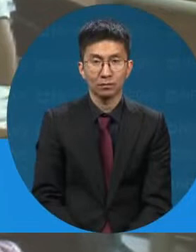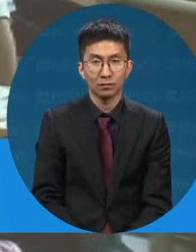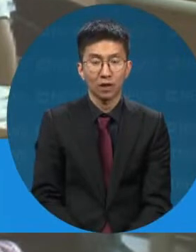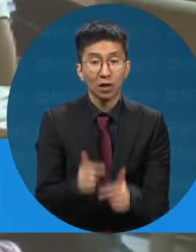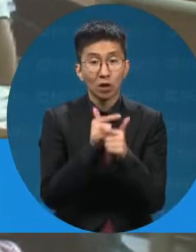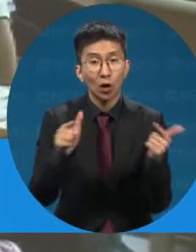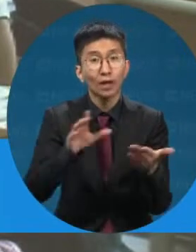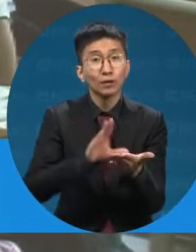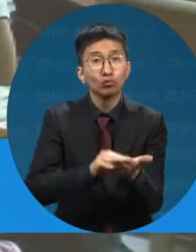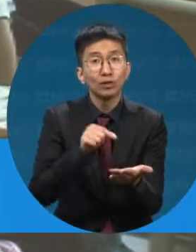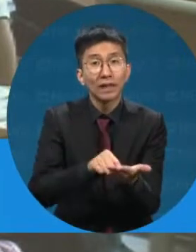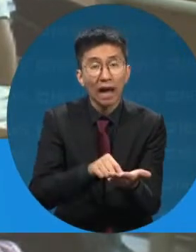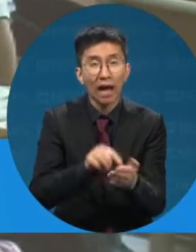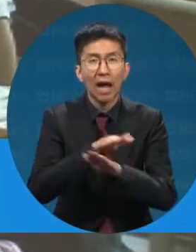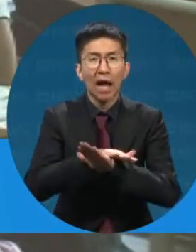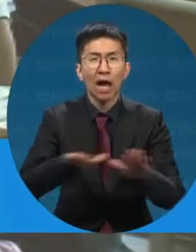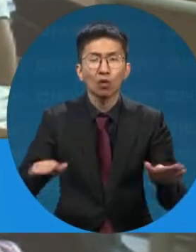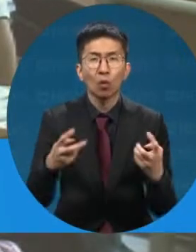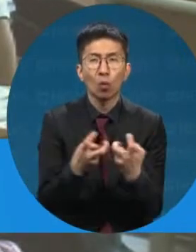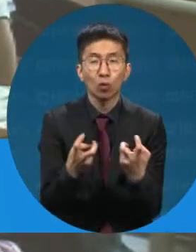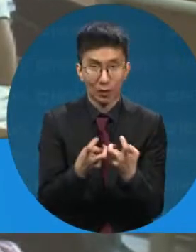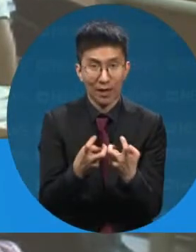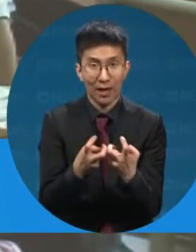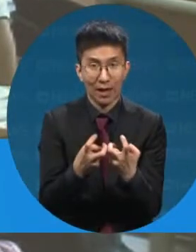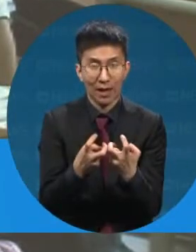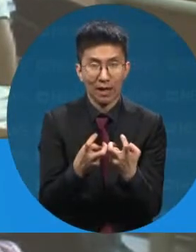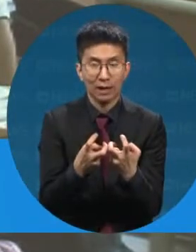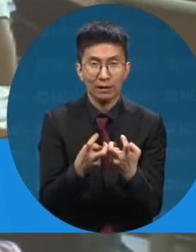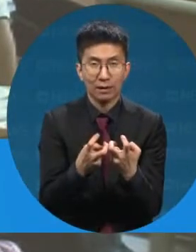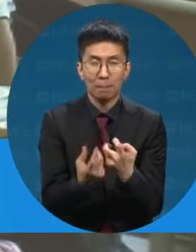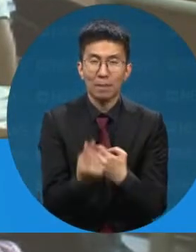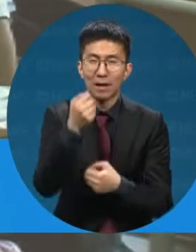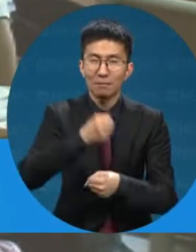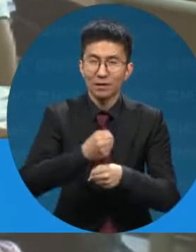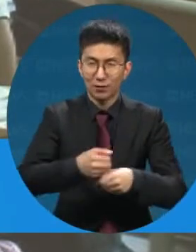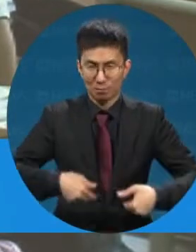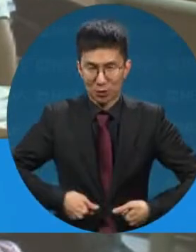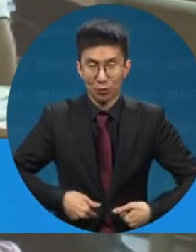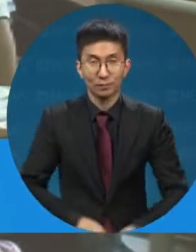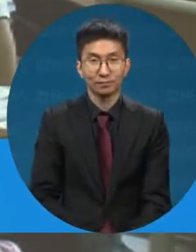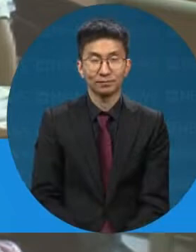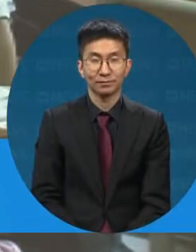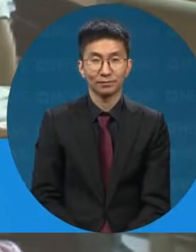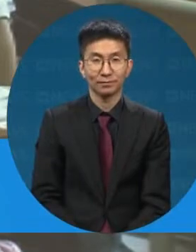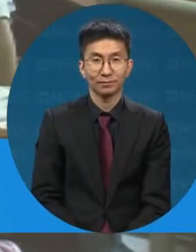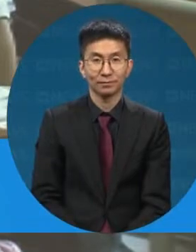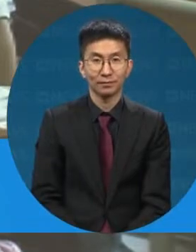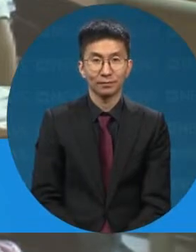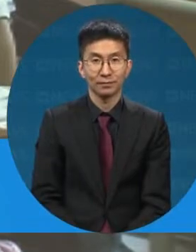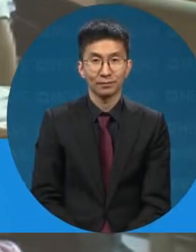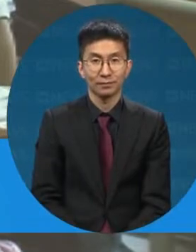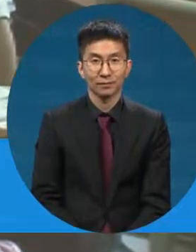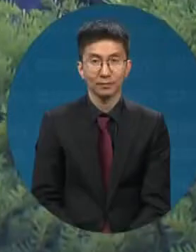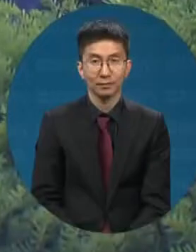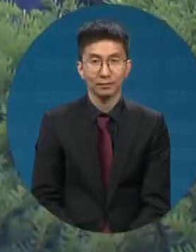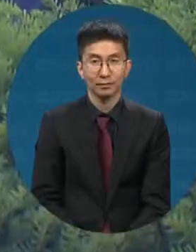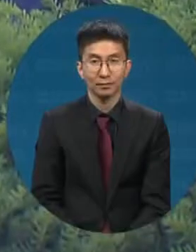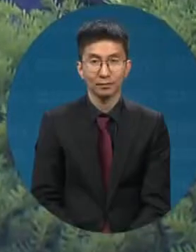고질적인 임용 적체 문제에 대한 대책에 필요하다는 지적이 나오고 있습니다 이상민 기사의 보도입니다